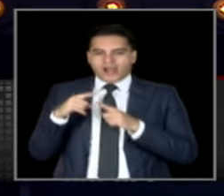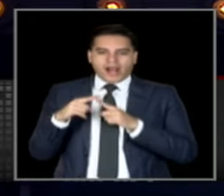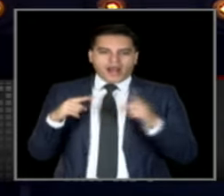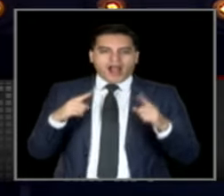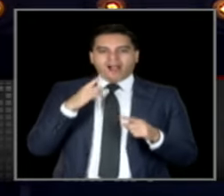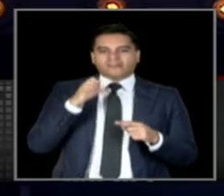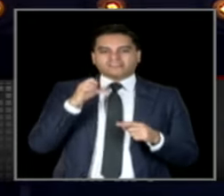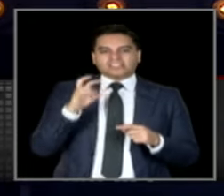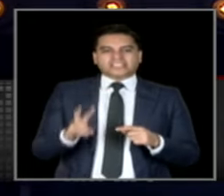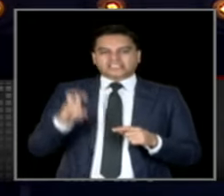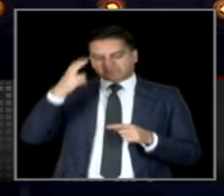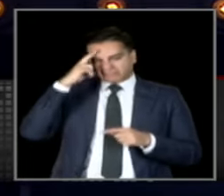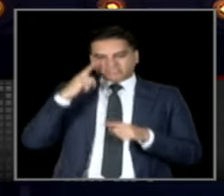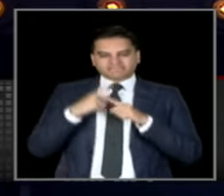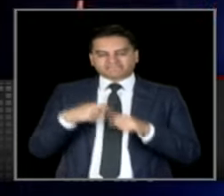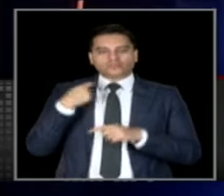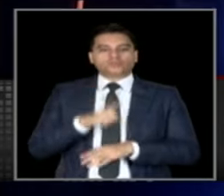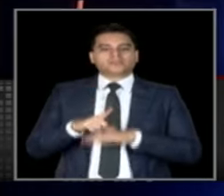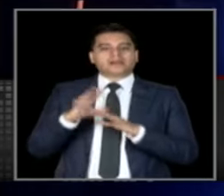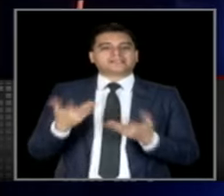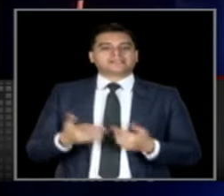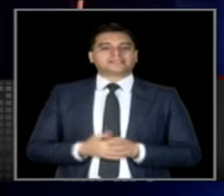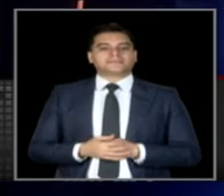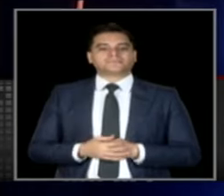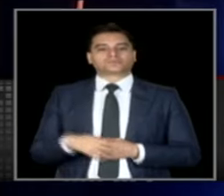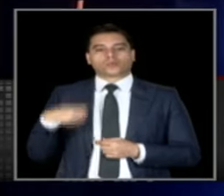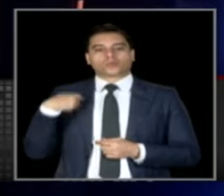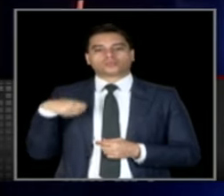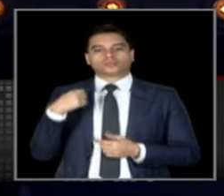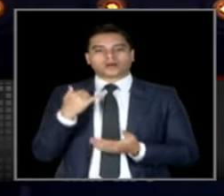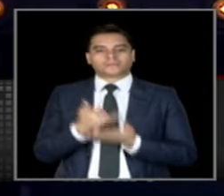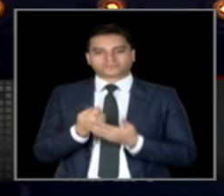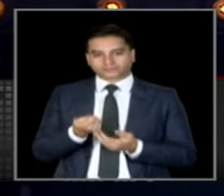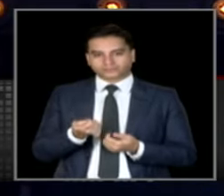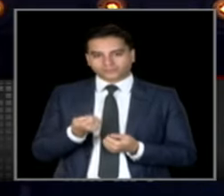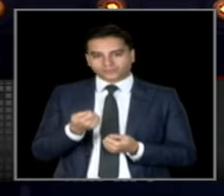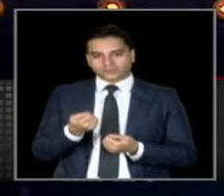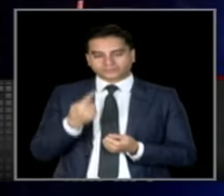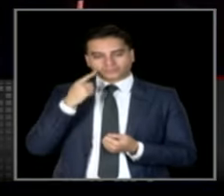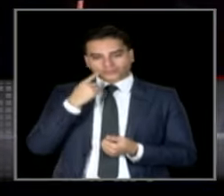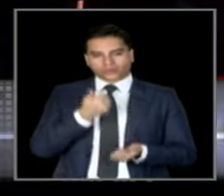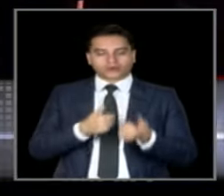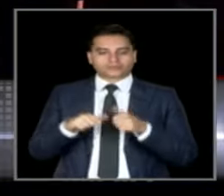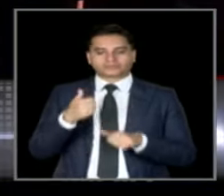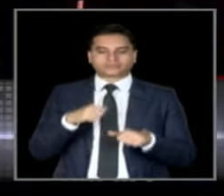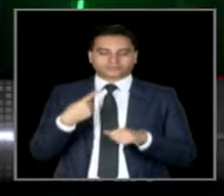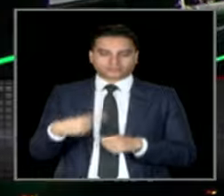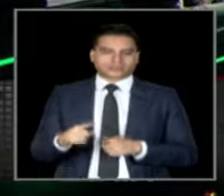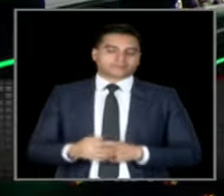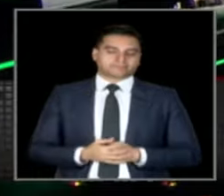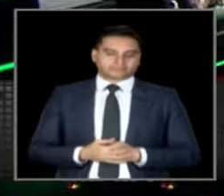ل 1970. أحمد أيمن إجابتك. وزارة التموين. التموين إجابة صحيحة.